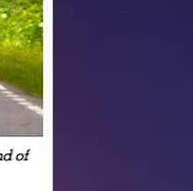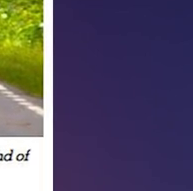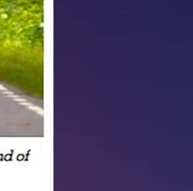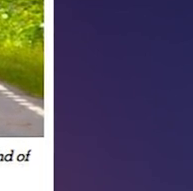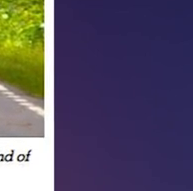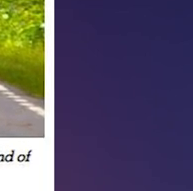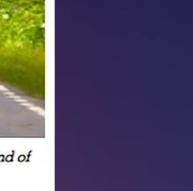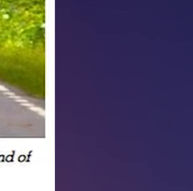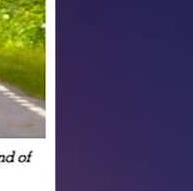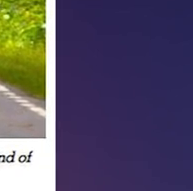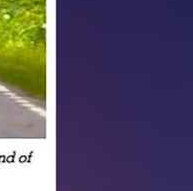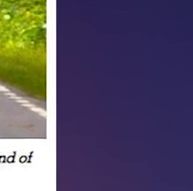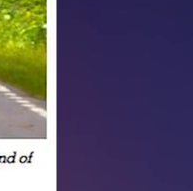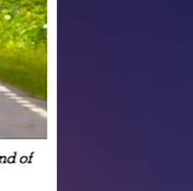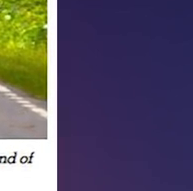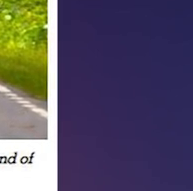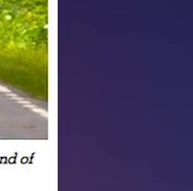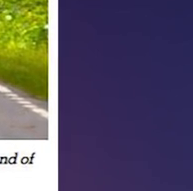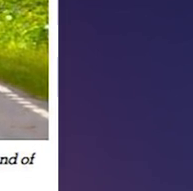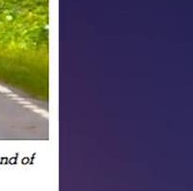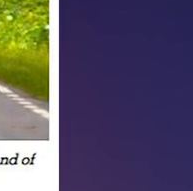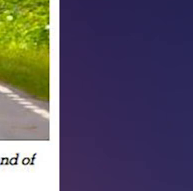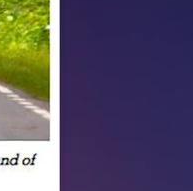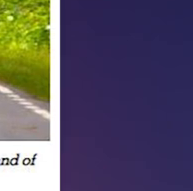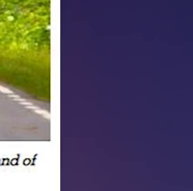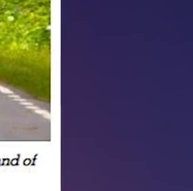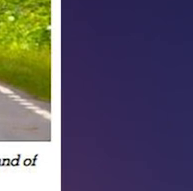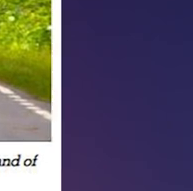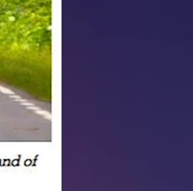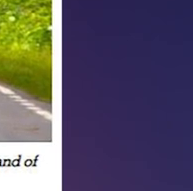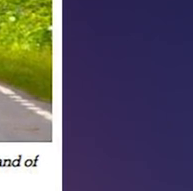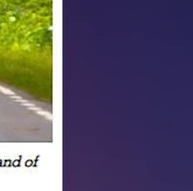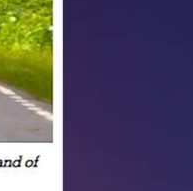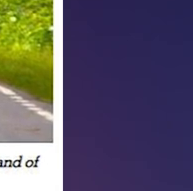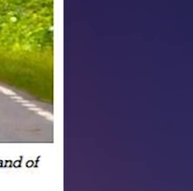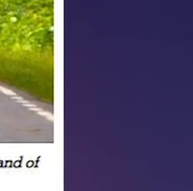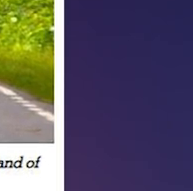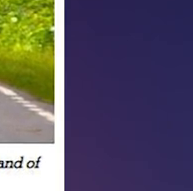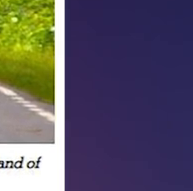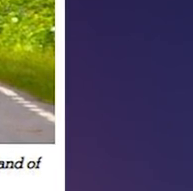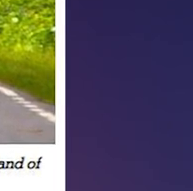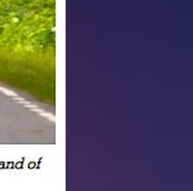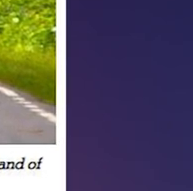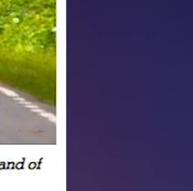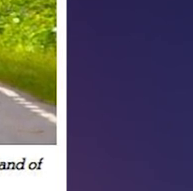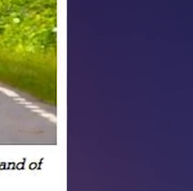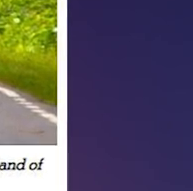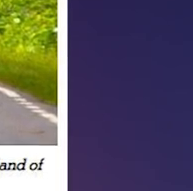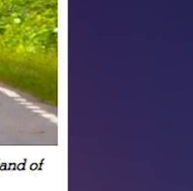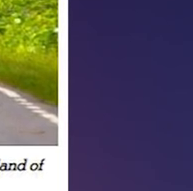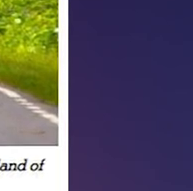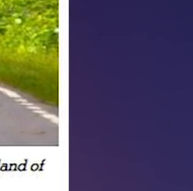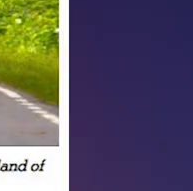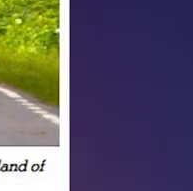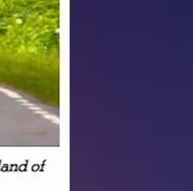Berdasarkan Keputusan suruhan Joko board yang berlaku pada tahun 1962 di manor rakyat Sabah